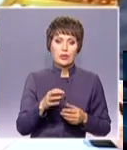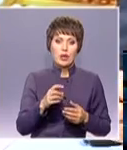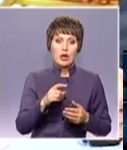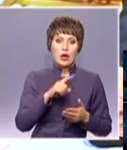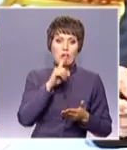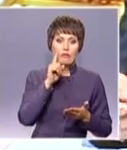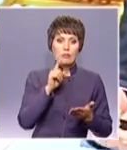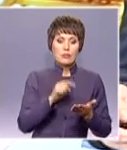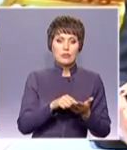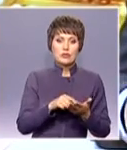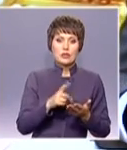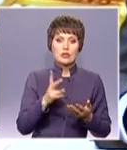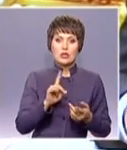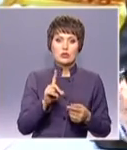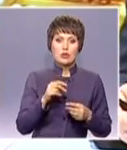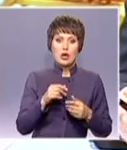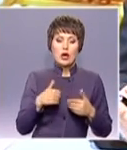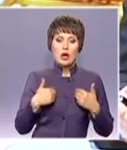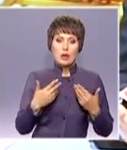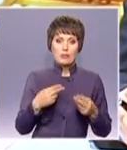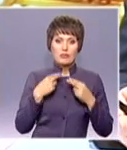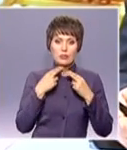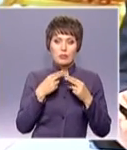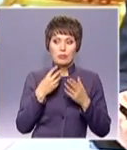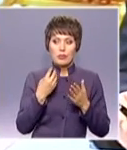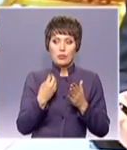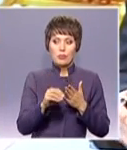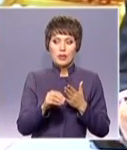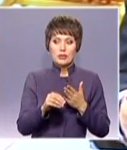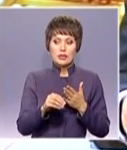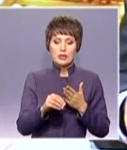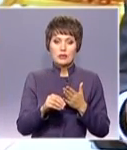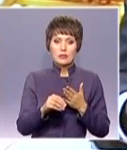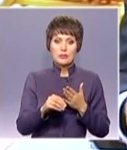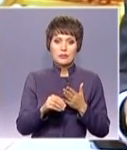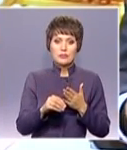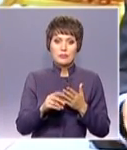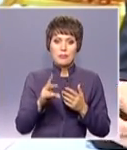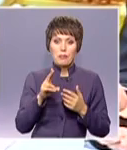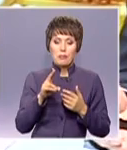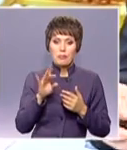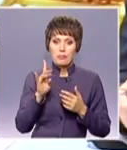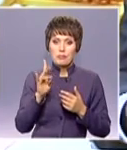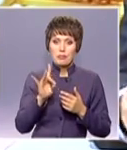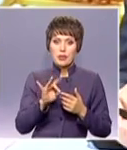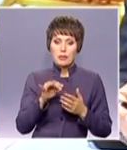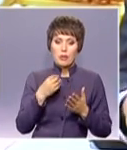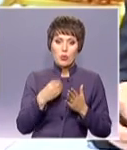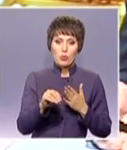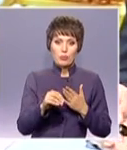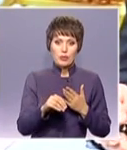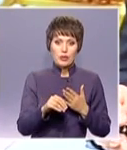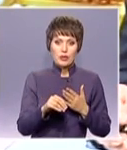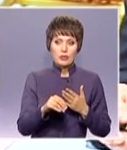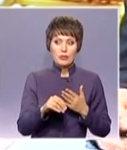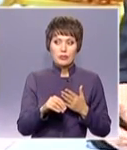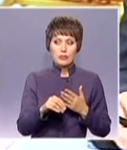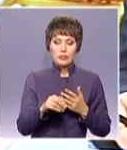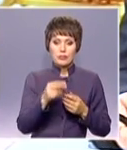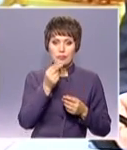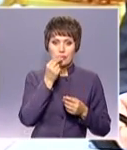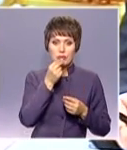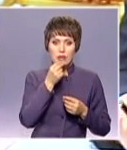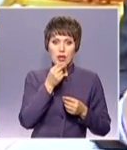вопросе, на что обращают внимание покупатели при покупке